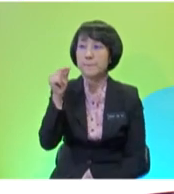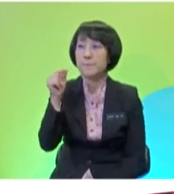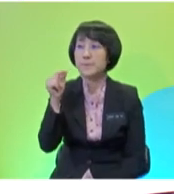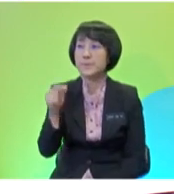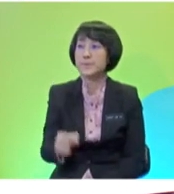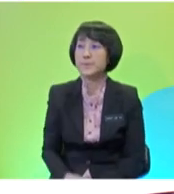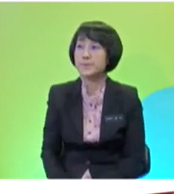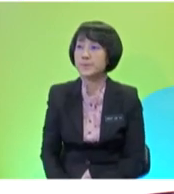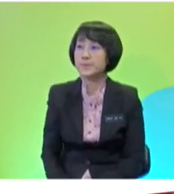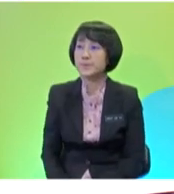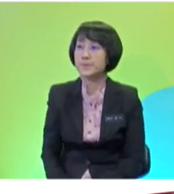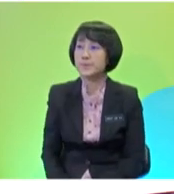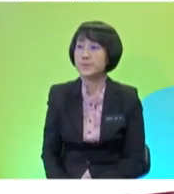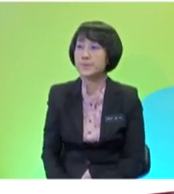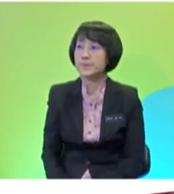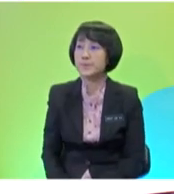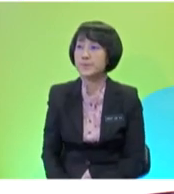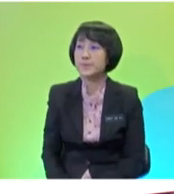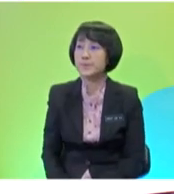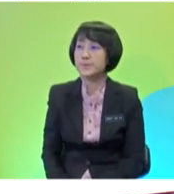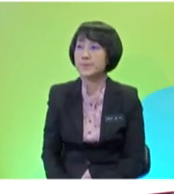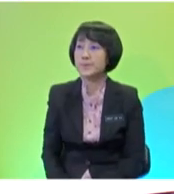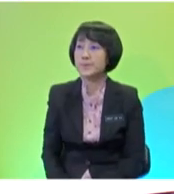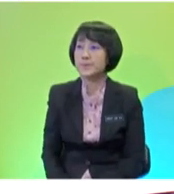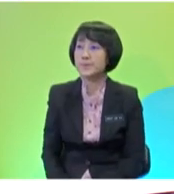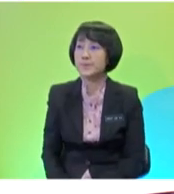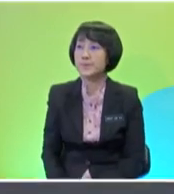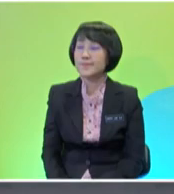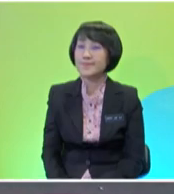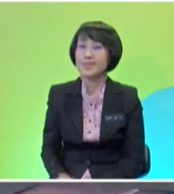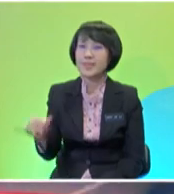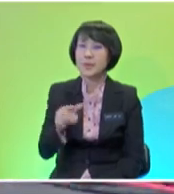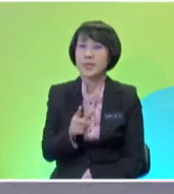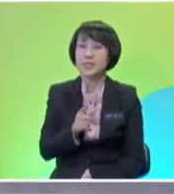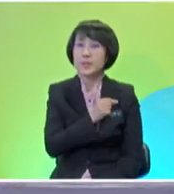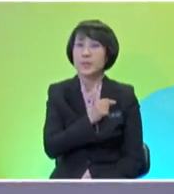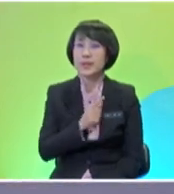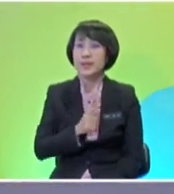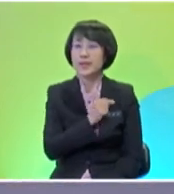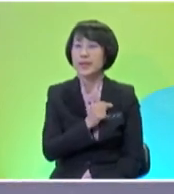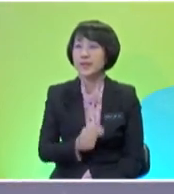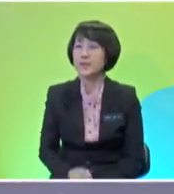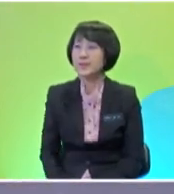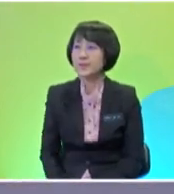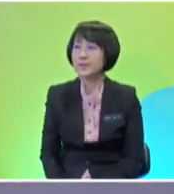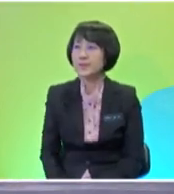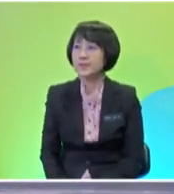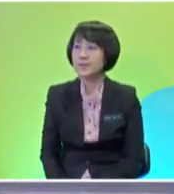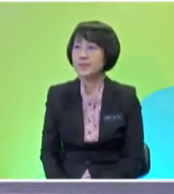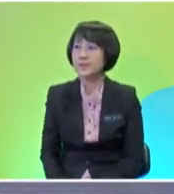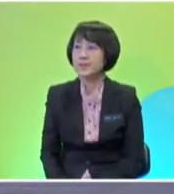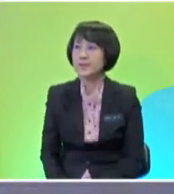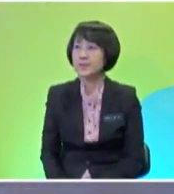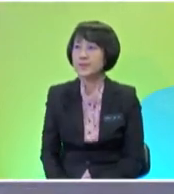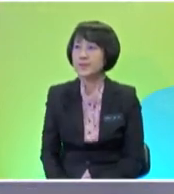tu barulah dia boleh masuk. Baru dia boleh masuk. Macam konsep kita sepit baju tu kan. Baik, baik. Ataupun kita klip pada beg